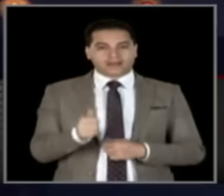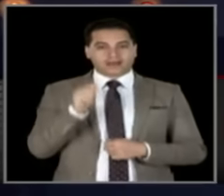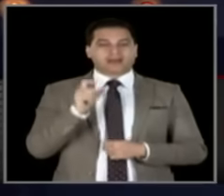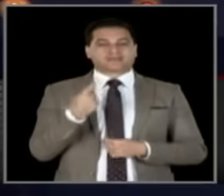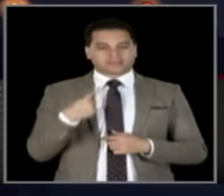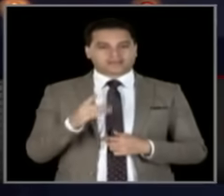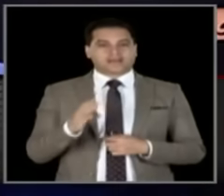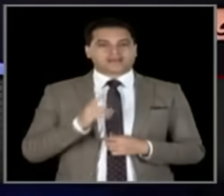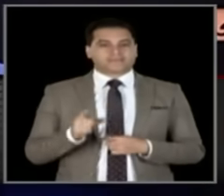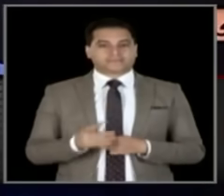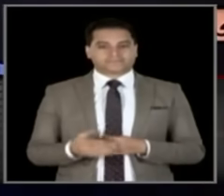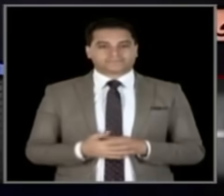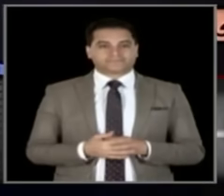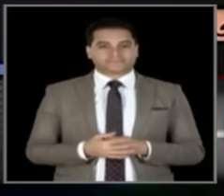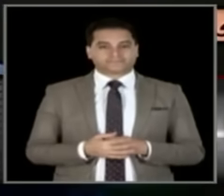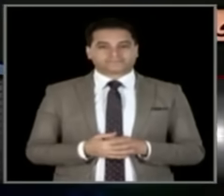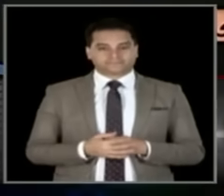عليك، إجابة صحيحة.